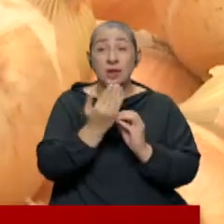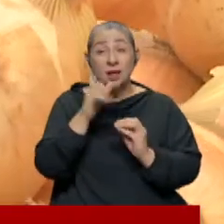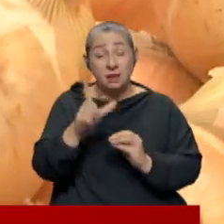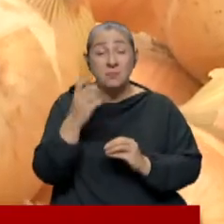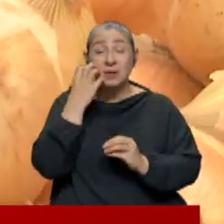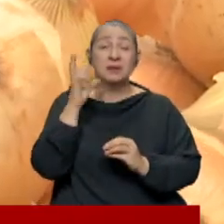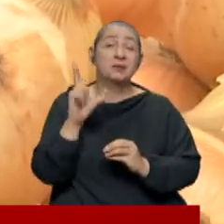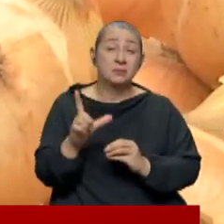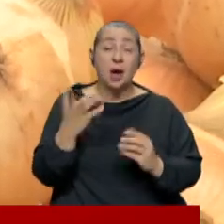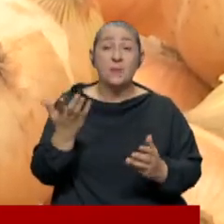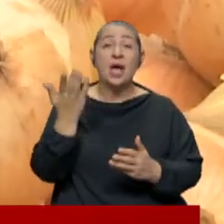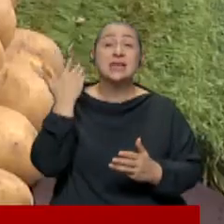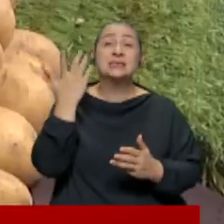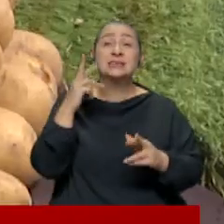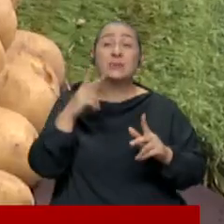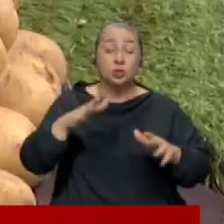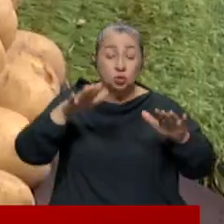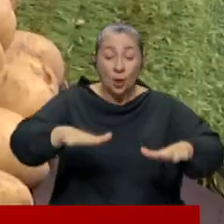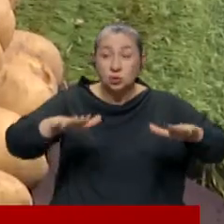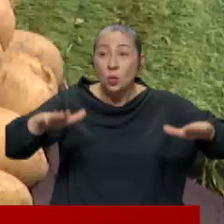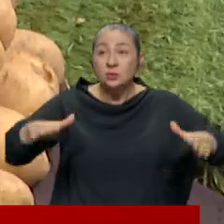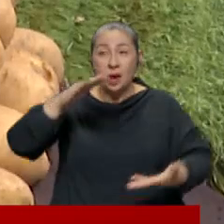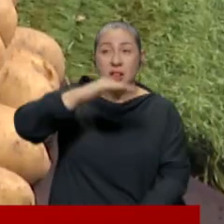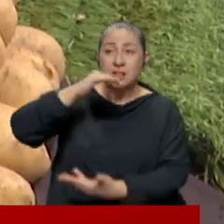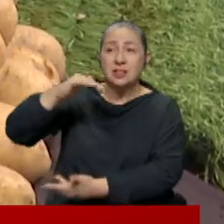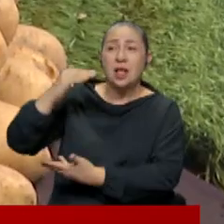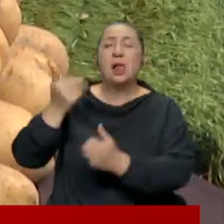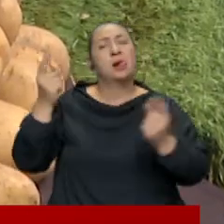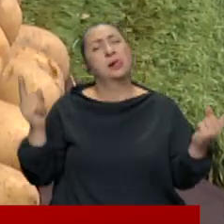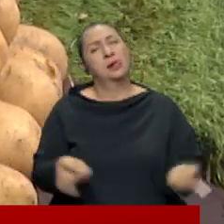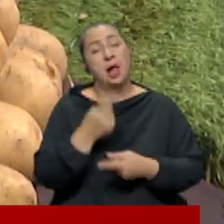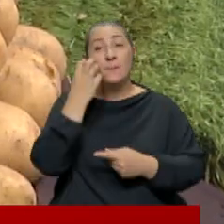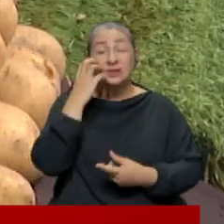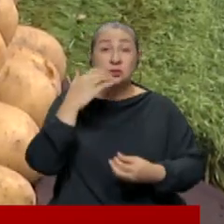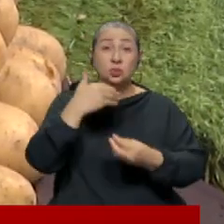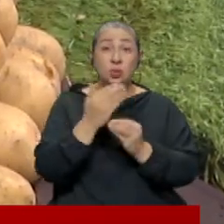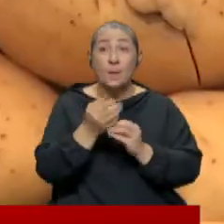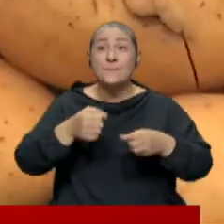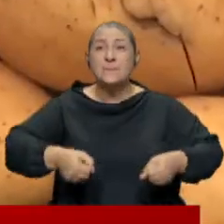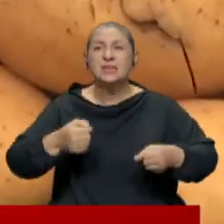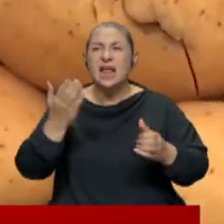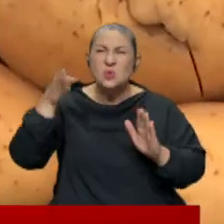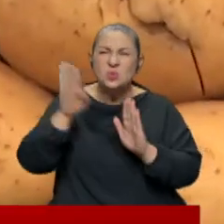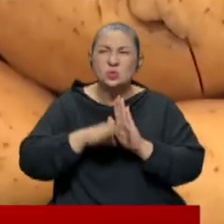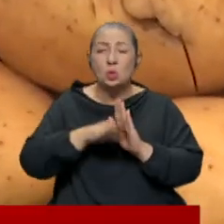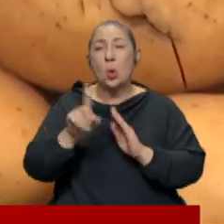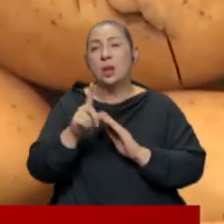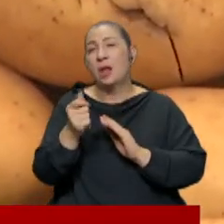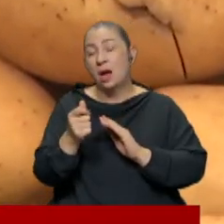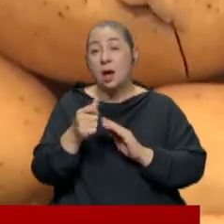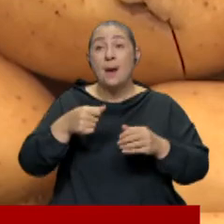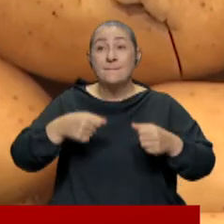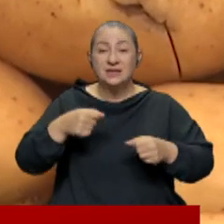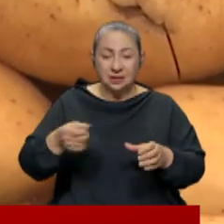lazım, patates de. Ama öyle eskisi gibi çuval çuval alınamıyor. Patatesin de soğanın da pazarda en ucuzu 10 lira.